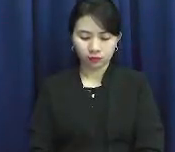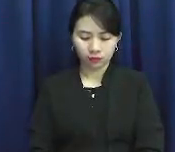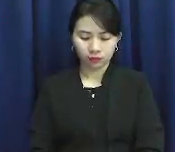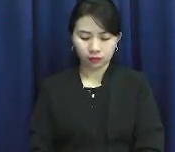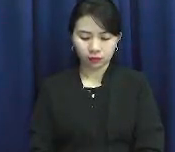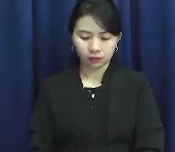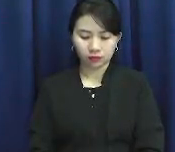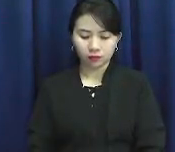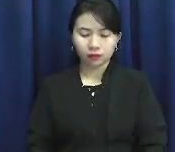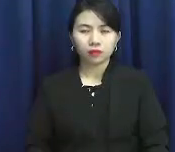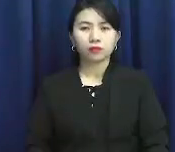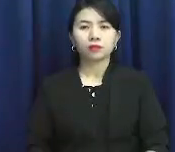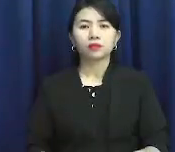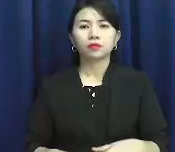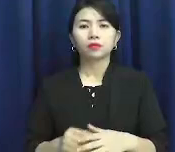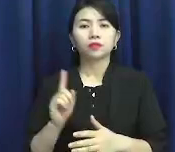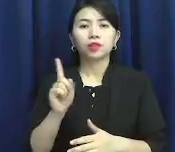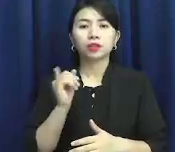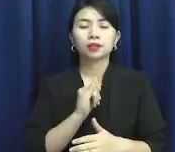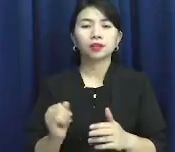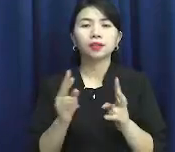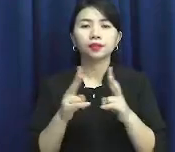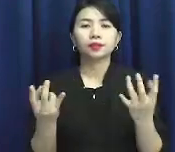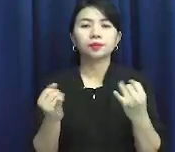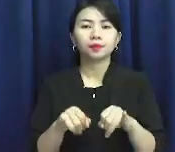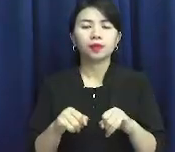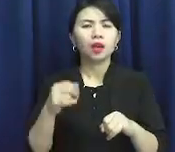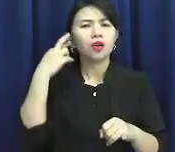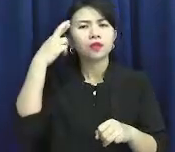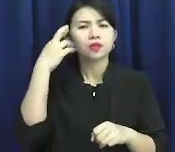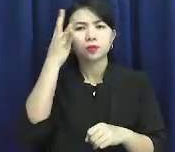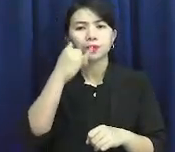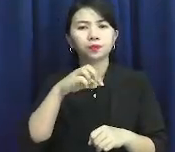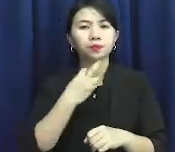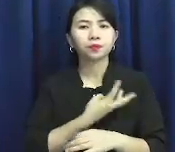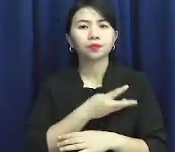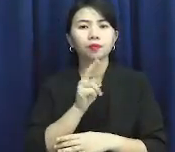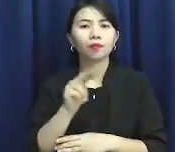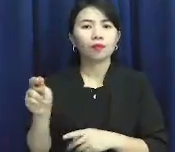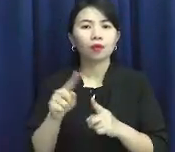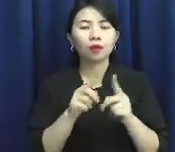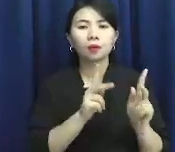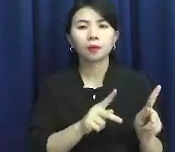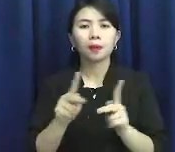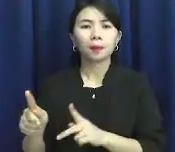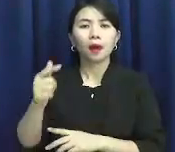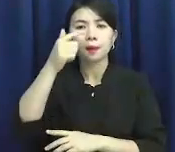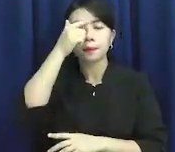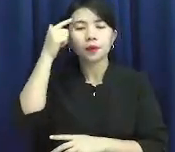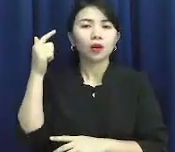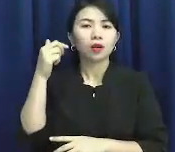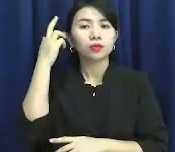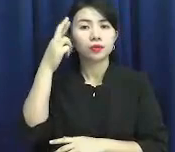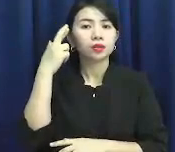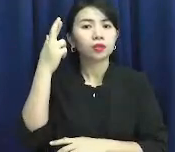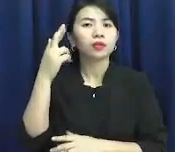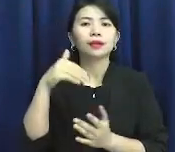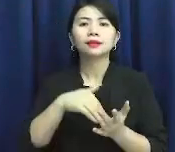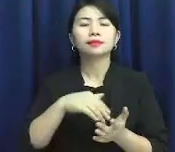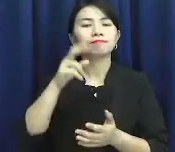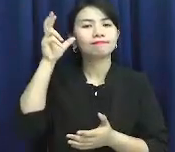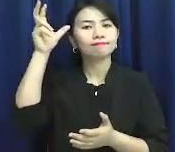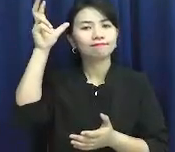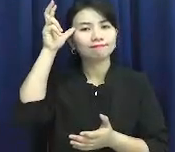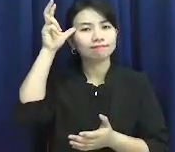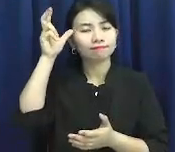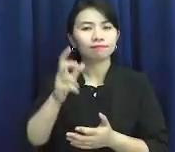season na ganito, mga highlighted season. The reason why we have to prepare, it's because of the reason na ang diablo, sabi nga po natin, the